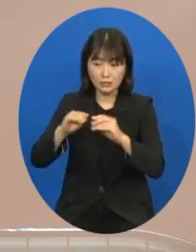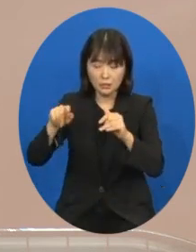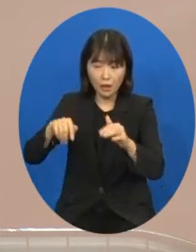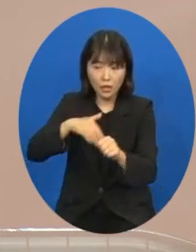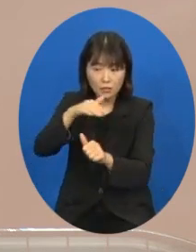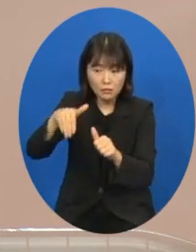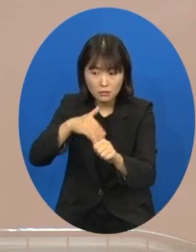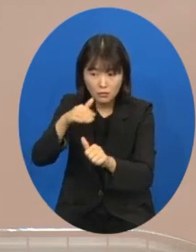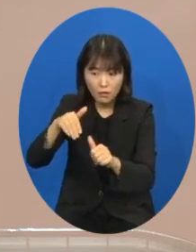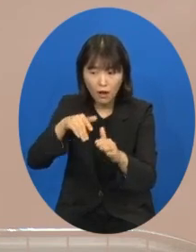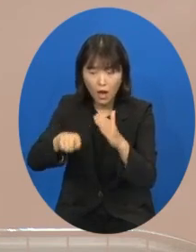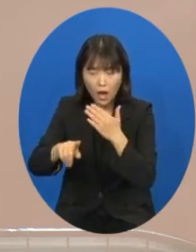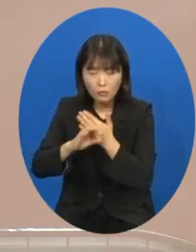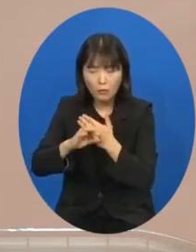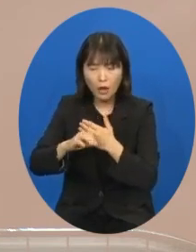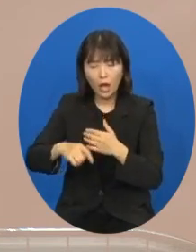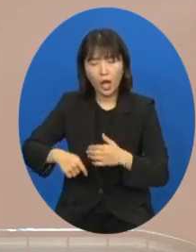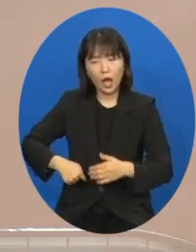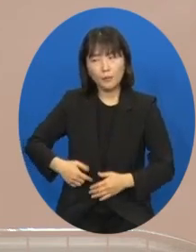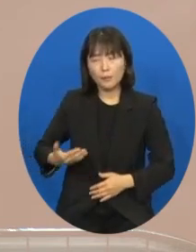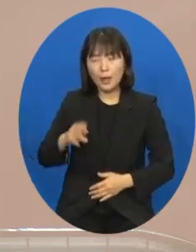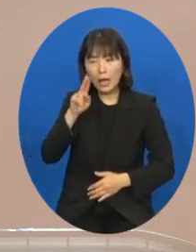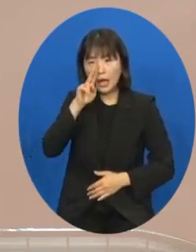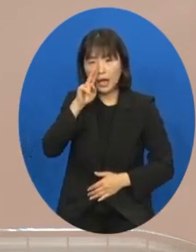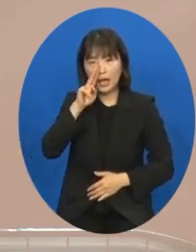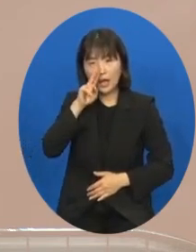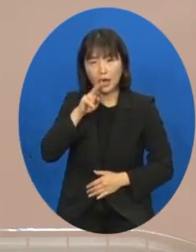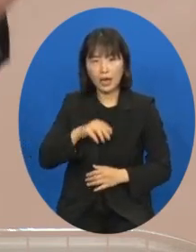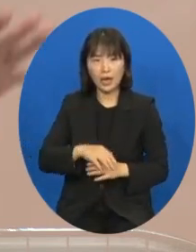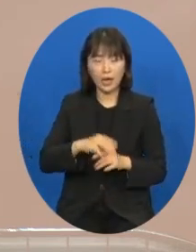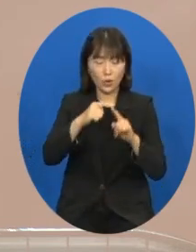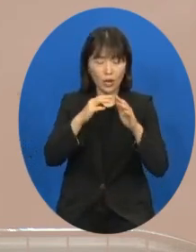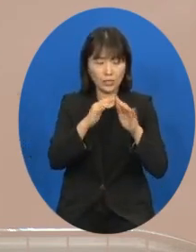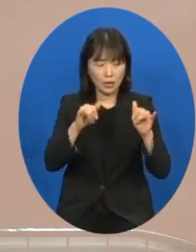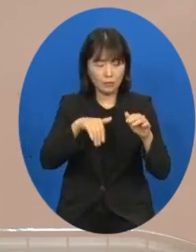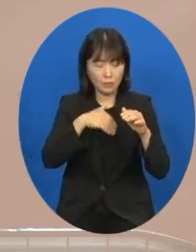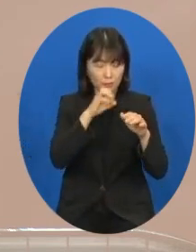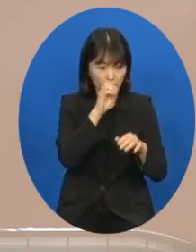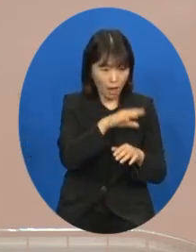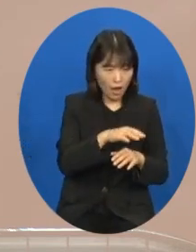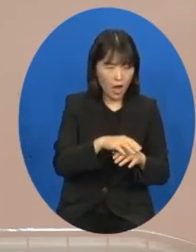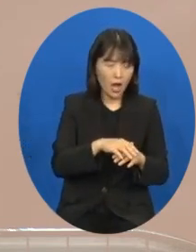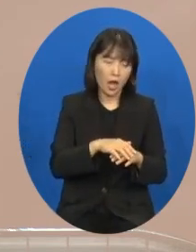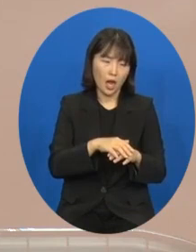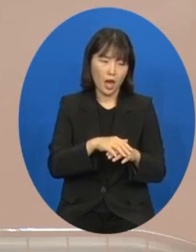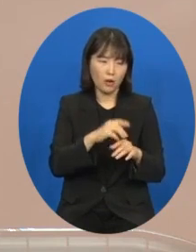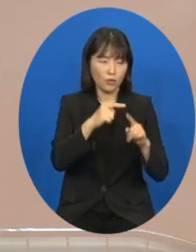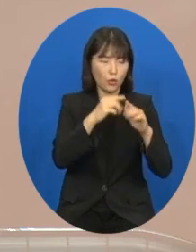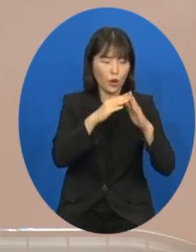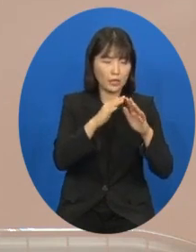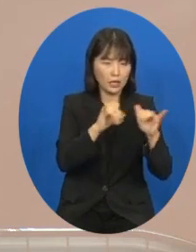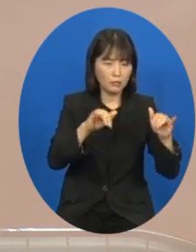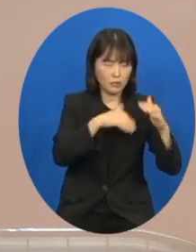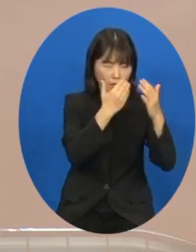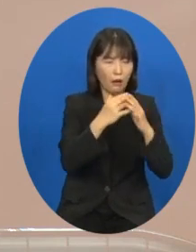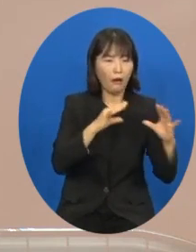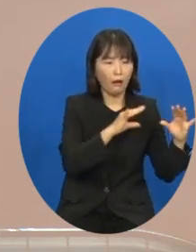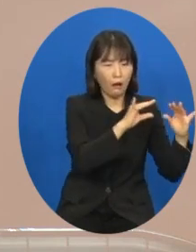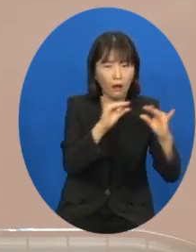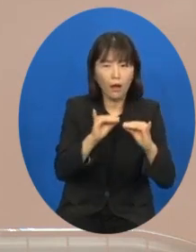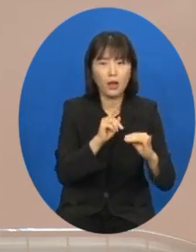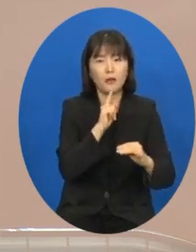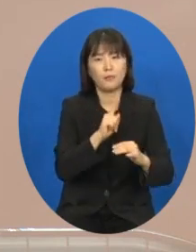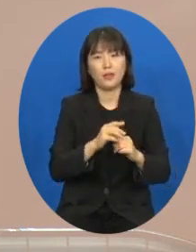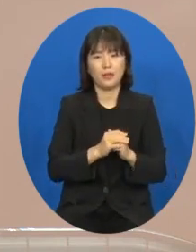가고 있는 거예요. 그래서 교인들에게 그 이야기 했더니 다 우리 교인들은 다 돌림병으로 자기들도 그렇다는